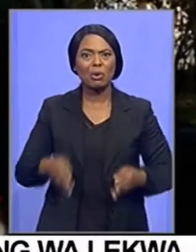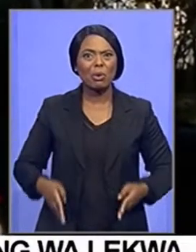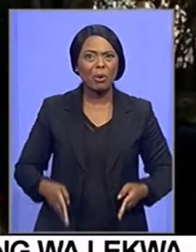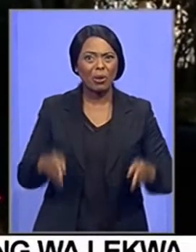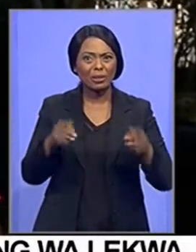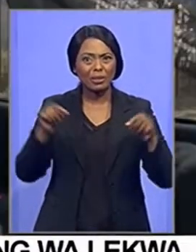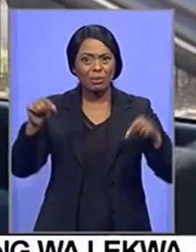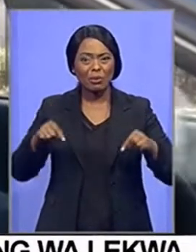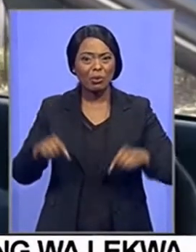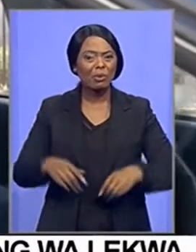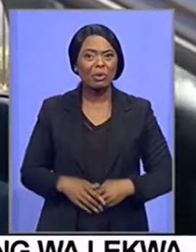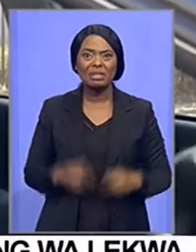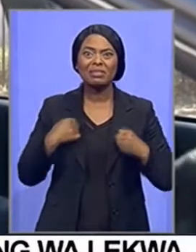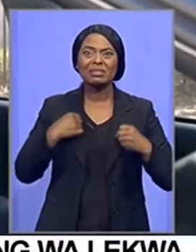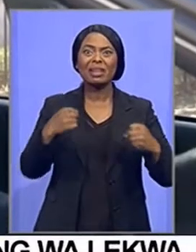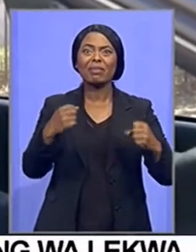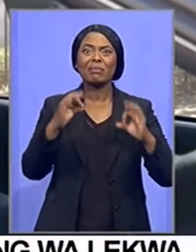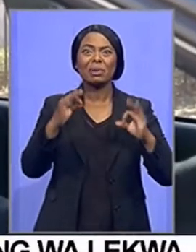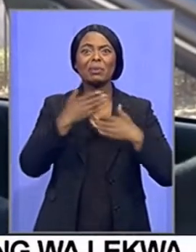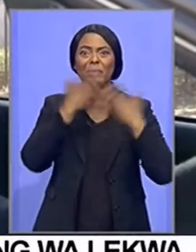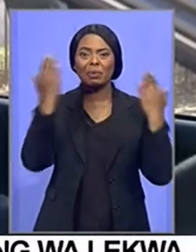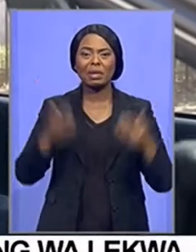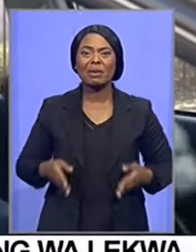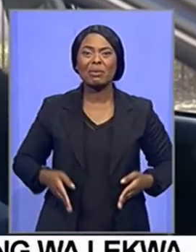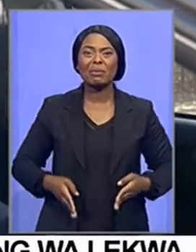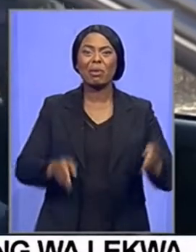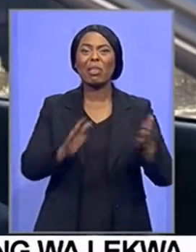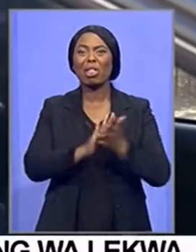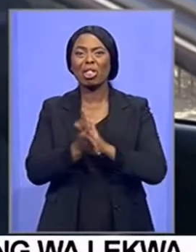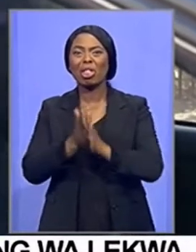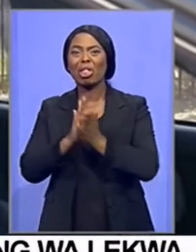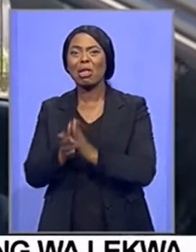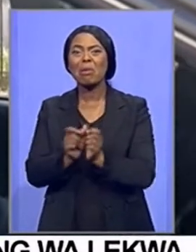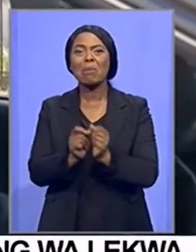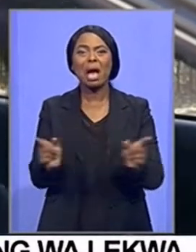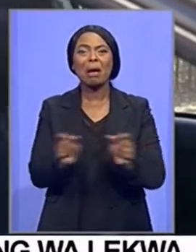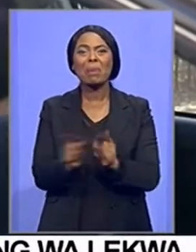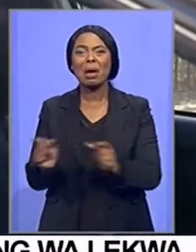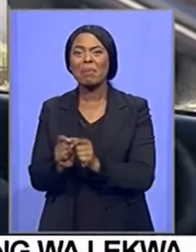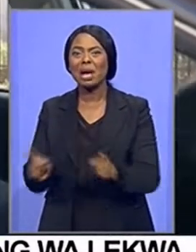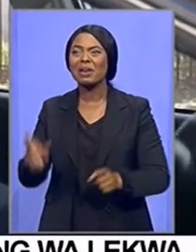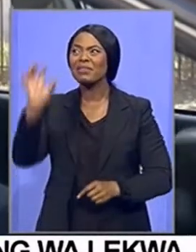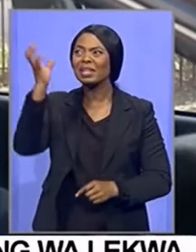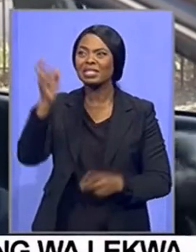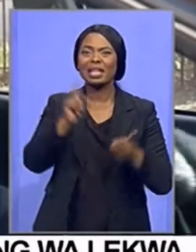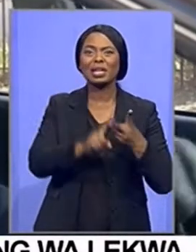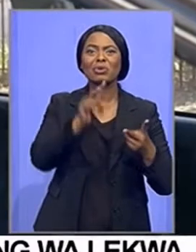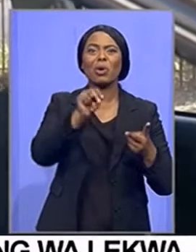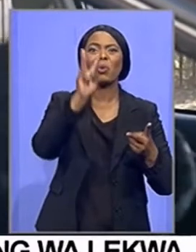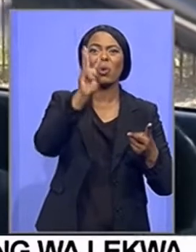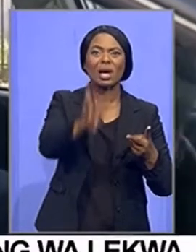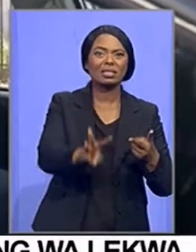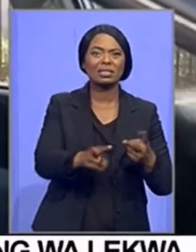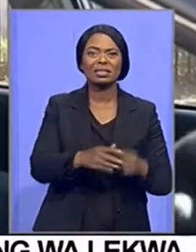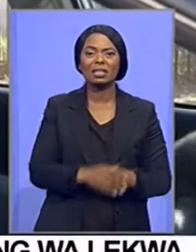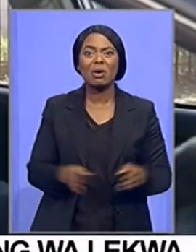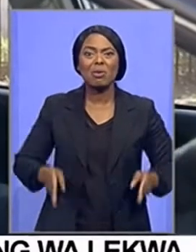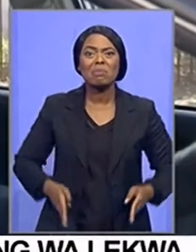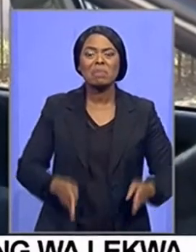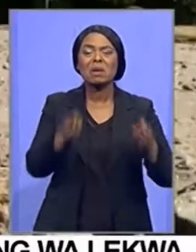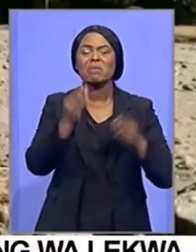with a 4x4 anymore. La gona tsela e siameng totally. Ke lekile go tsama Free State, Northwest. Ha se ke bone tsela